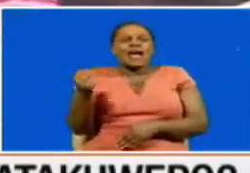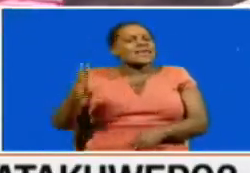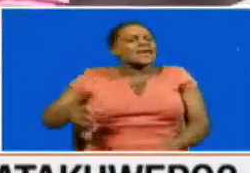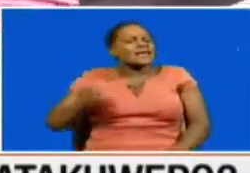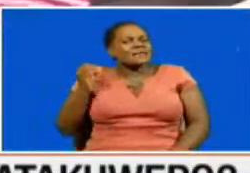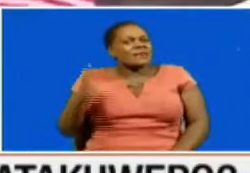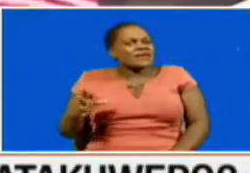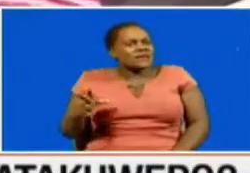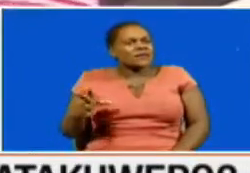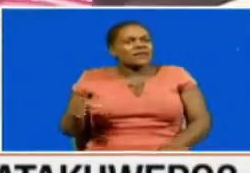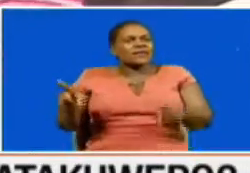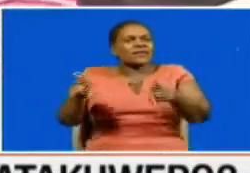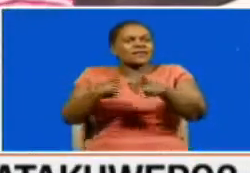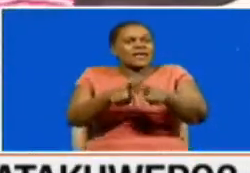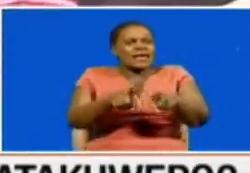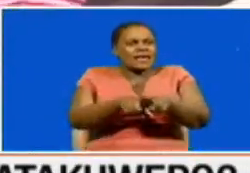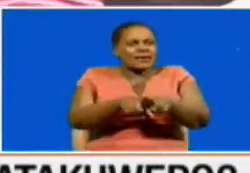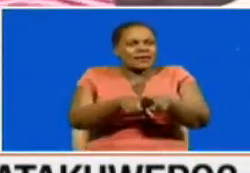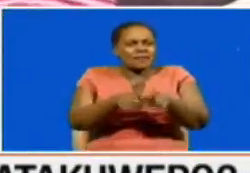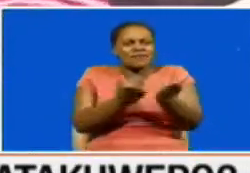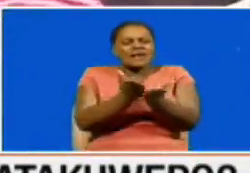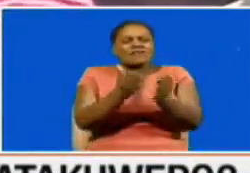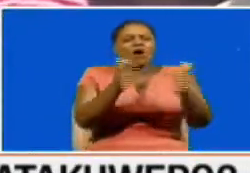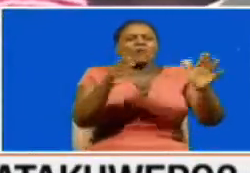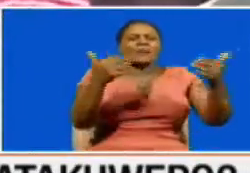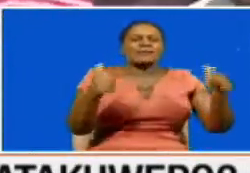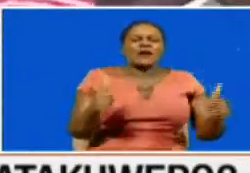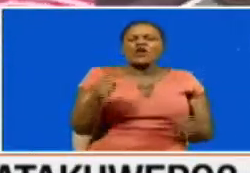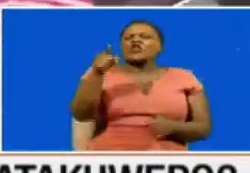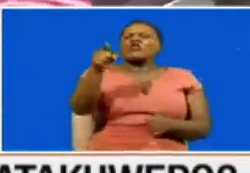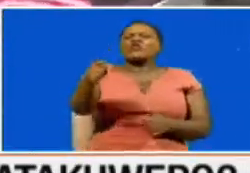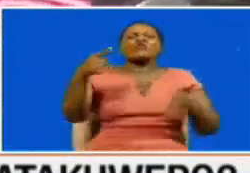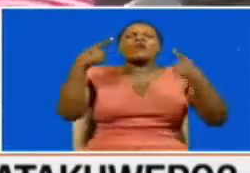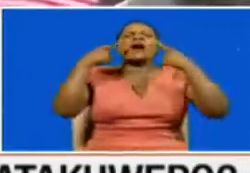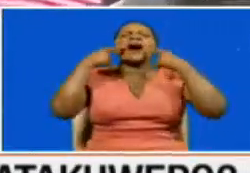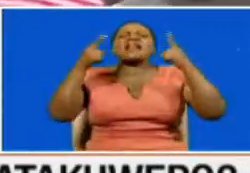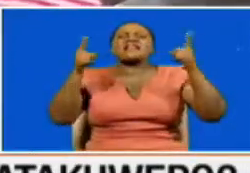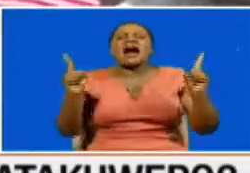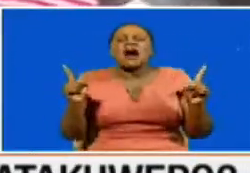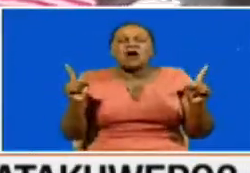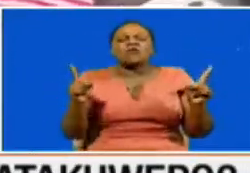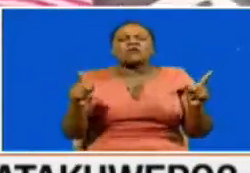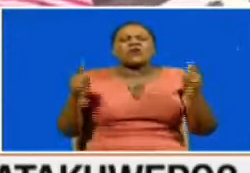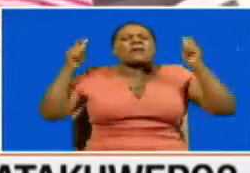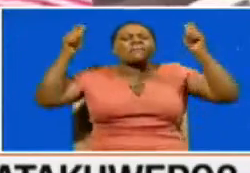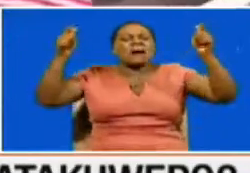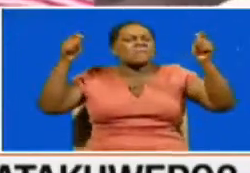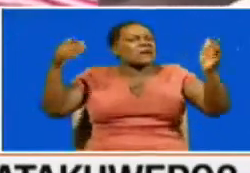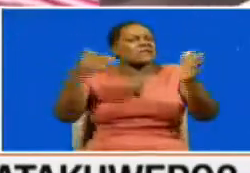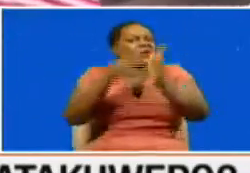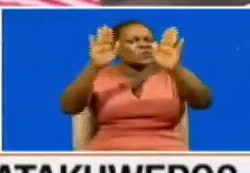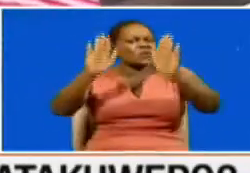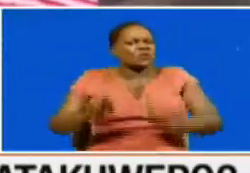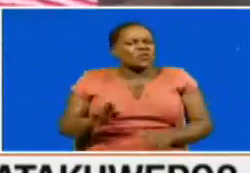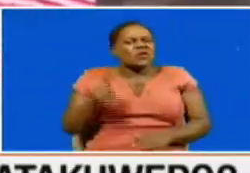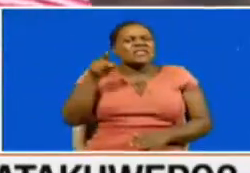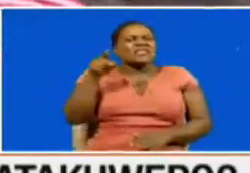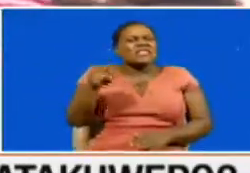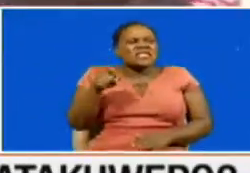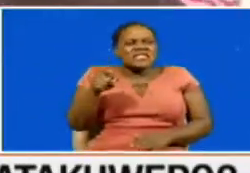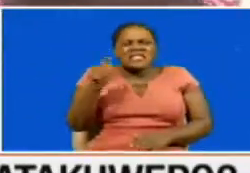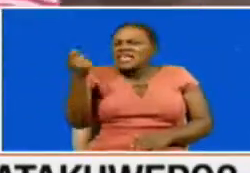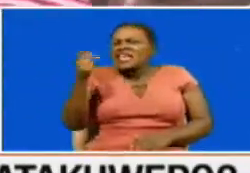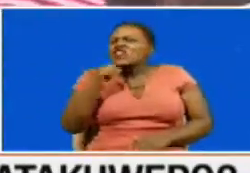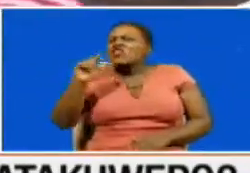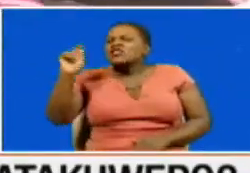chini. Sava yenyewe bado haijafunguliwa. Na sasa hii wewe unasema ati maandamano kuna Kisumu. Kwani hii Kisumu kwa sio